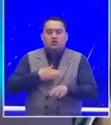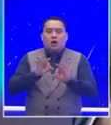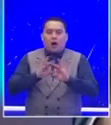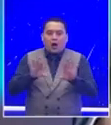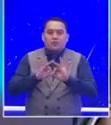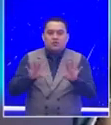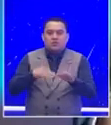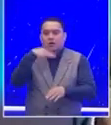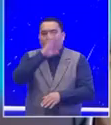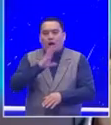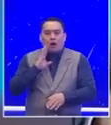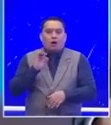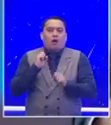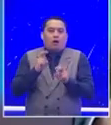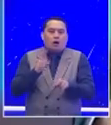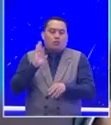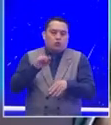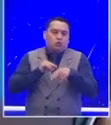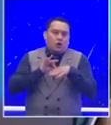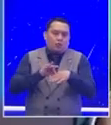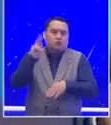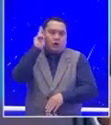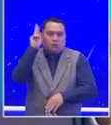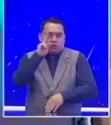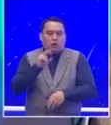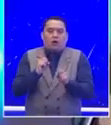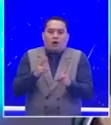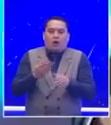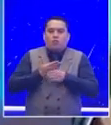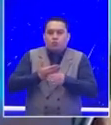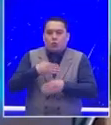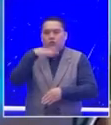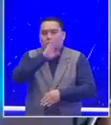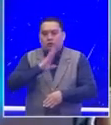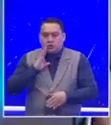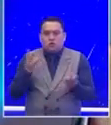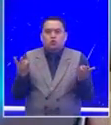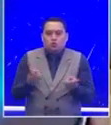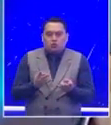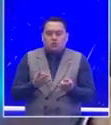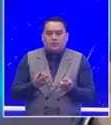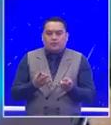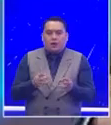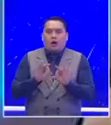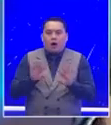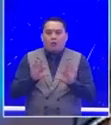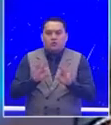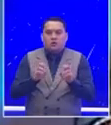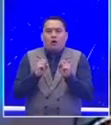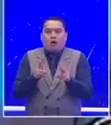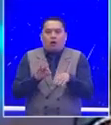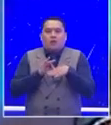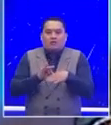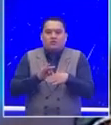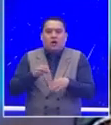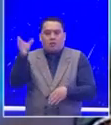объяснить родителям, как будет организовываться дистанционное обучение, какая помощь требуется от родителей и вообще объяснить, как будет проходить у